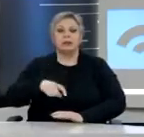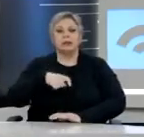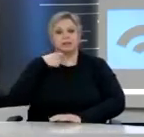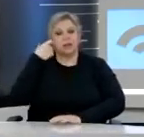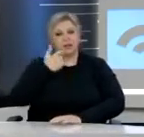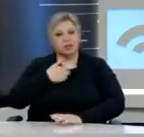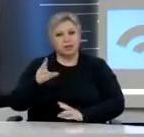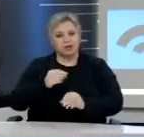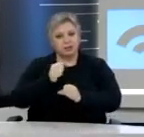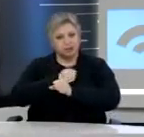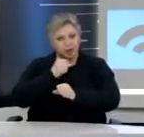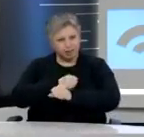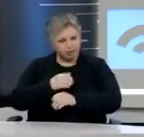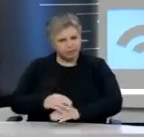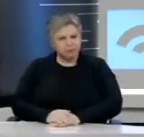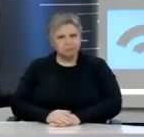πραγματικά παρακολούθησα